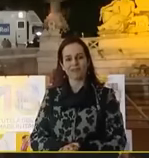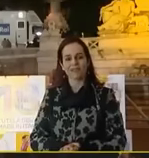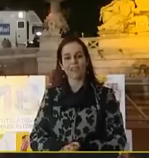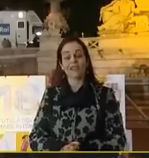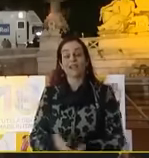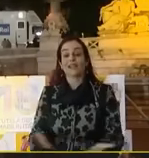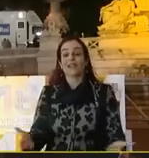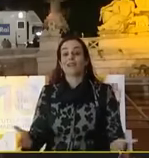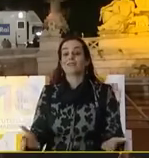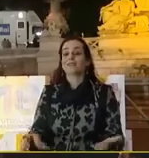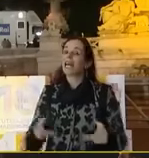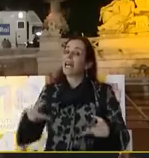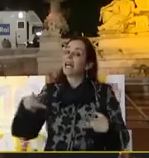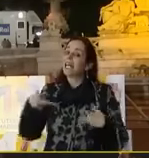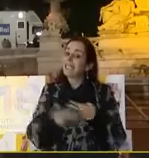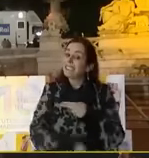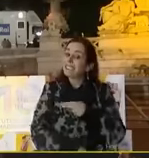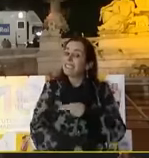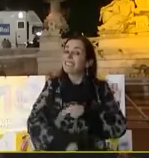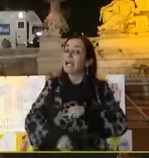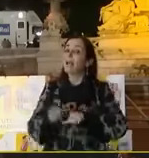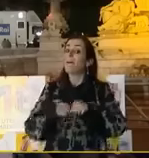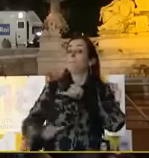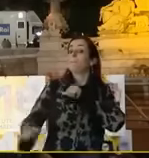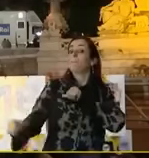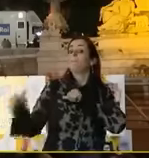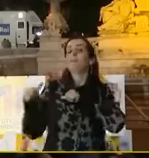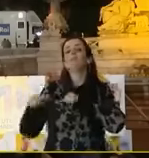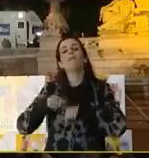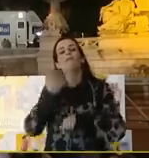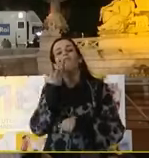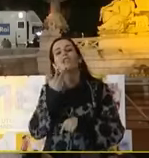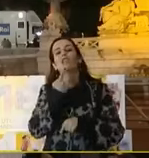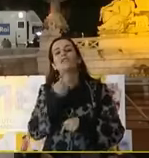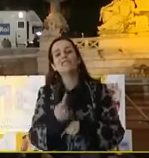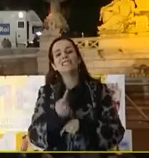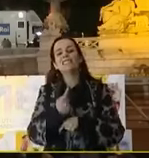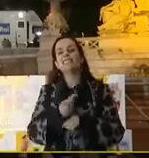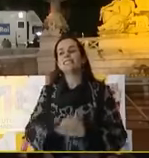Prima di iniziare vi voglio portare il saluto.